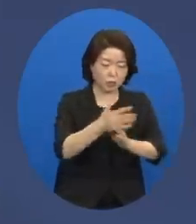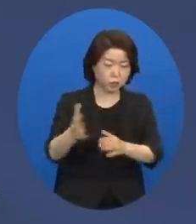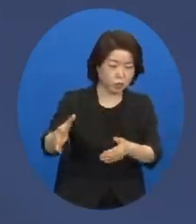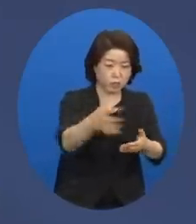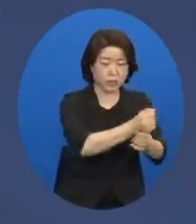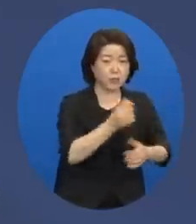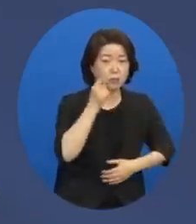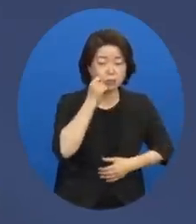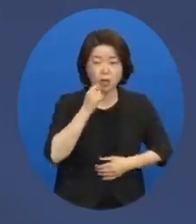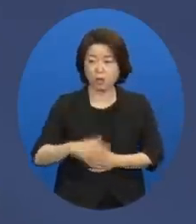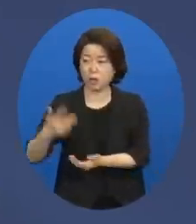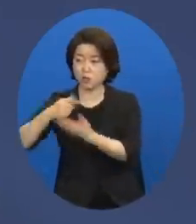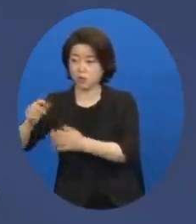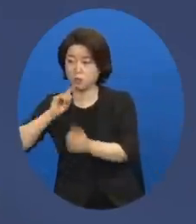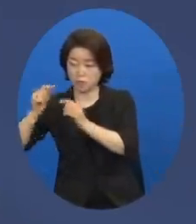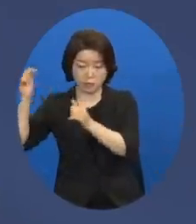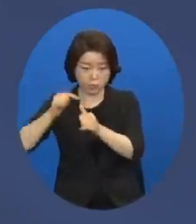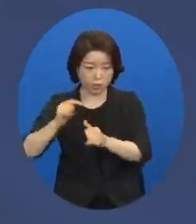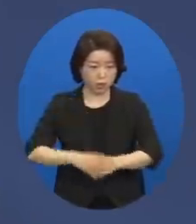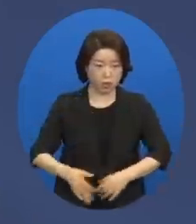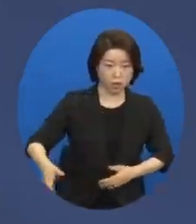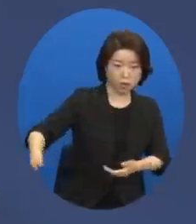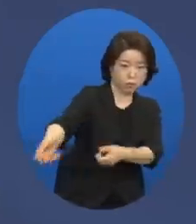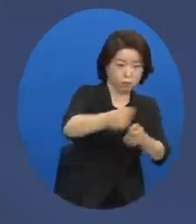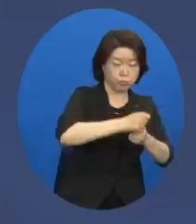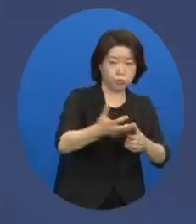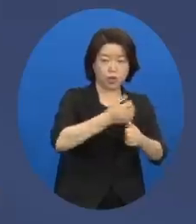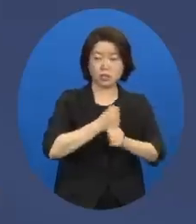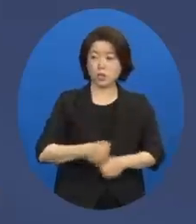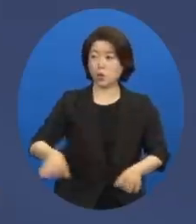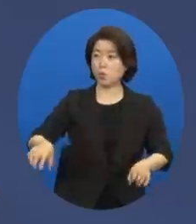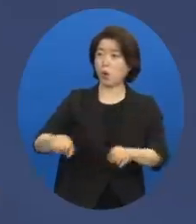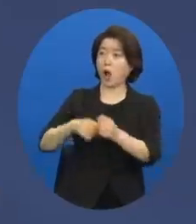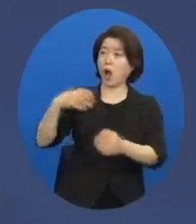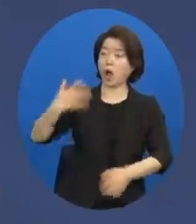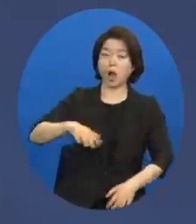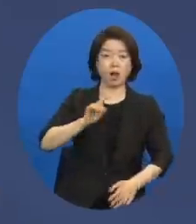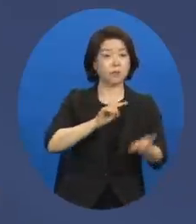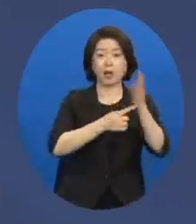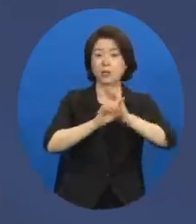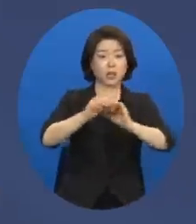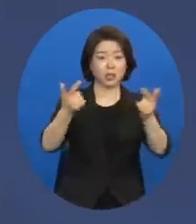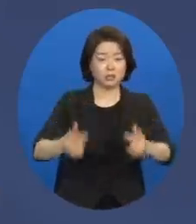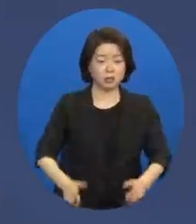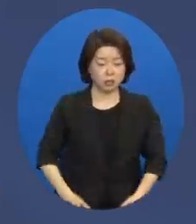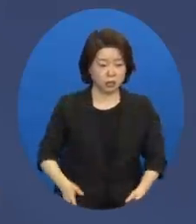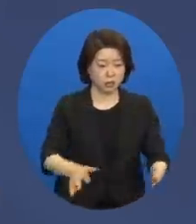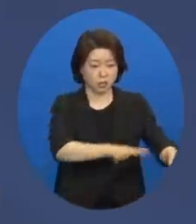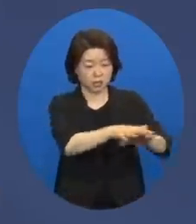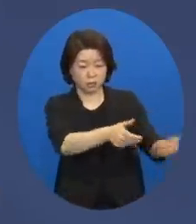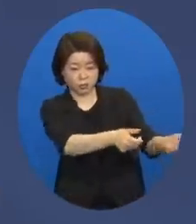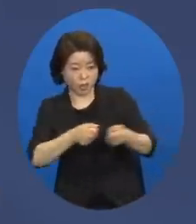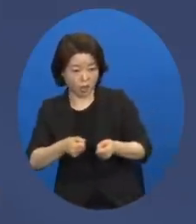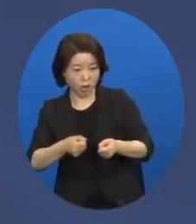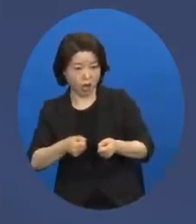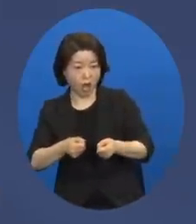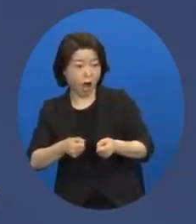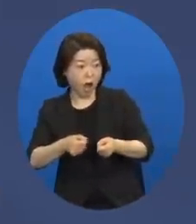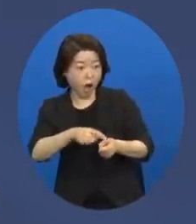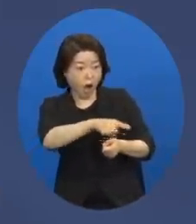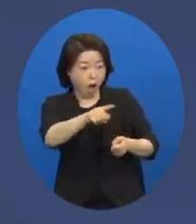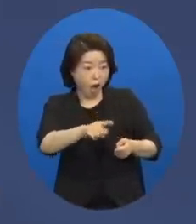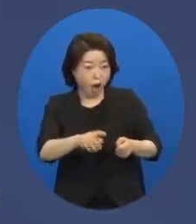잡혔을 때 와 이거 대박 터졌네 이렇게 반응 안 했습니다. 금을 땡기다가 곧바로